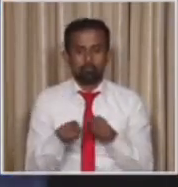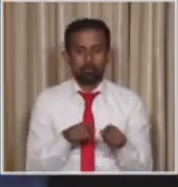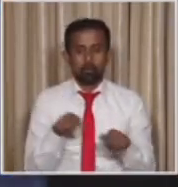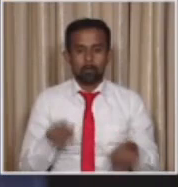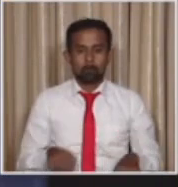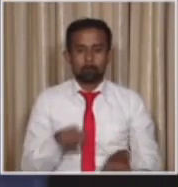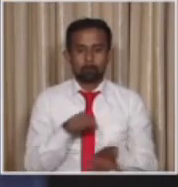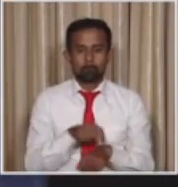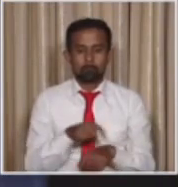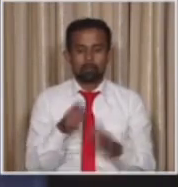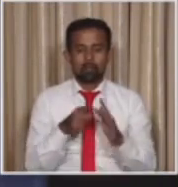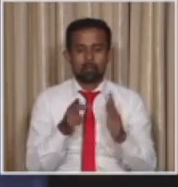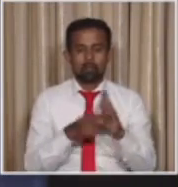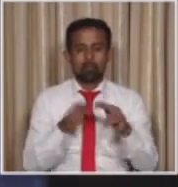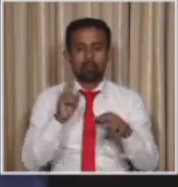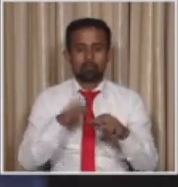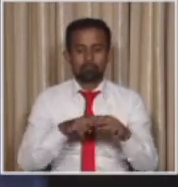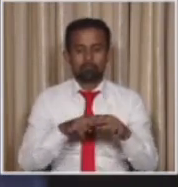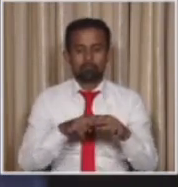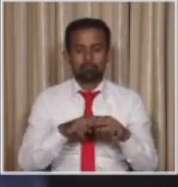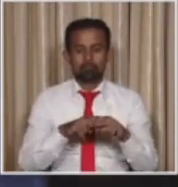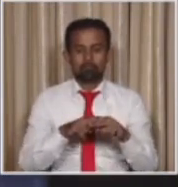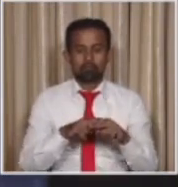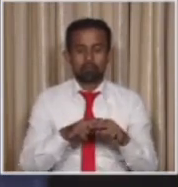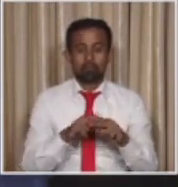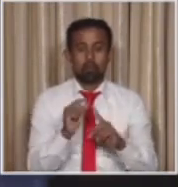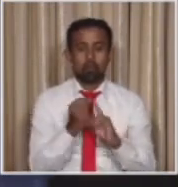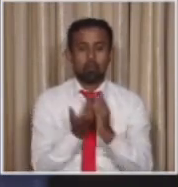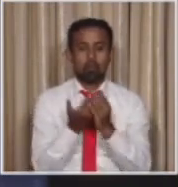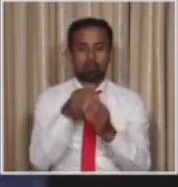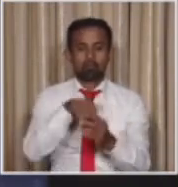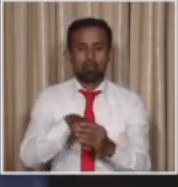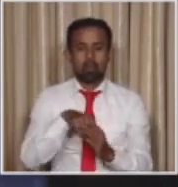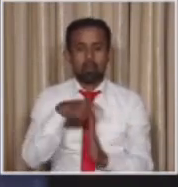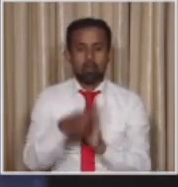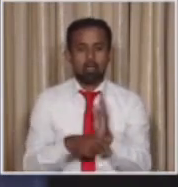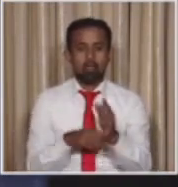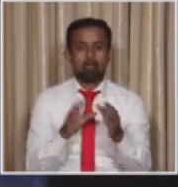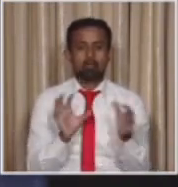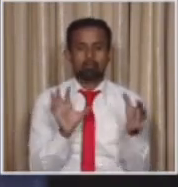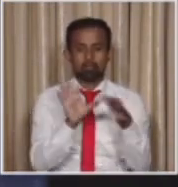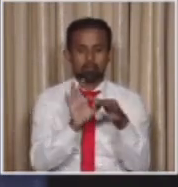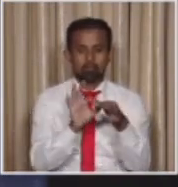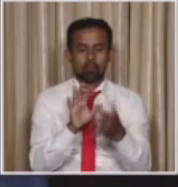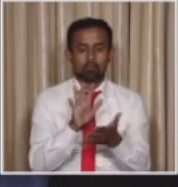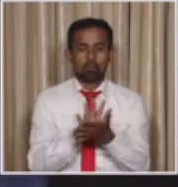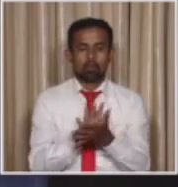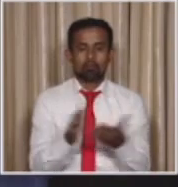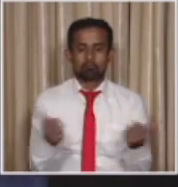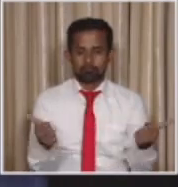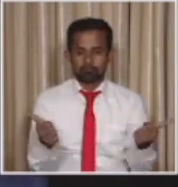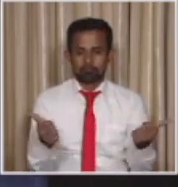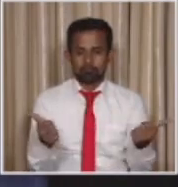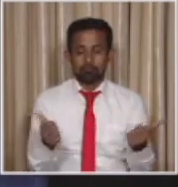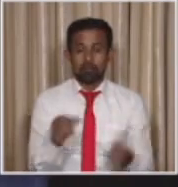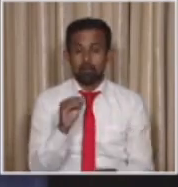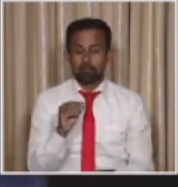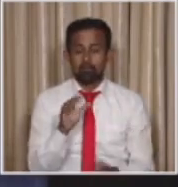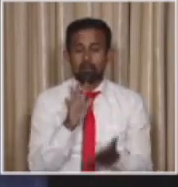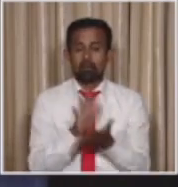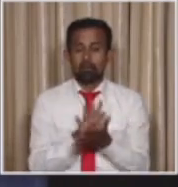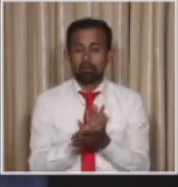මොහොතේ ඒ IMF ප්‍රෝග්‍රෑම් එක තුලට ලංකාව ඇතුළත් වීම සම්බන්ධව සතුටු වෙනවා. නමුත් අද සතුටු වෙච්ච